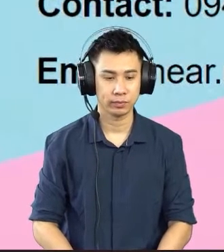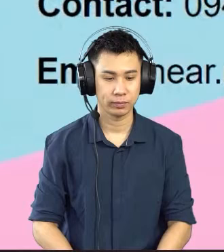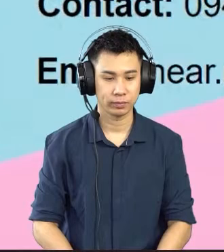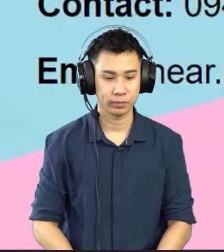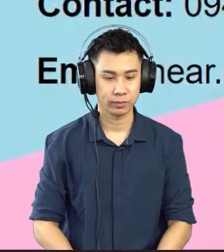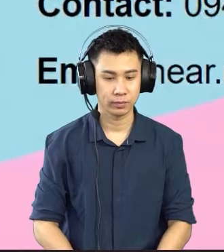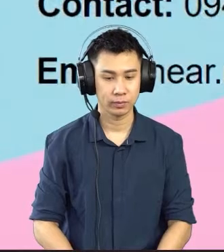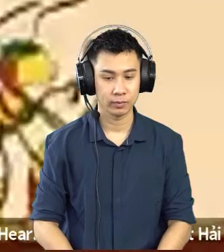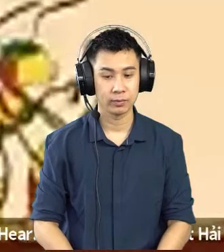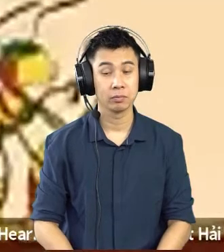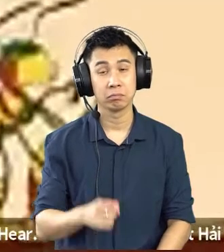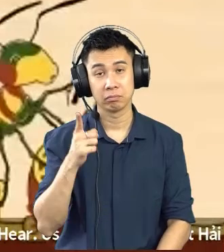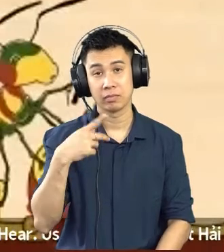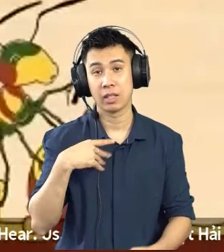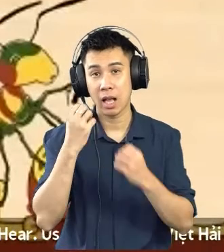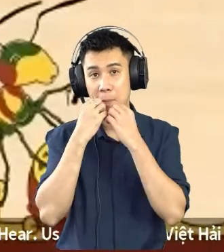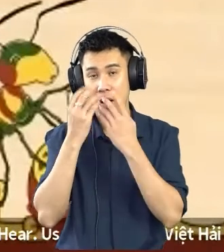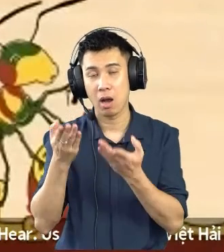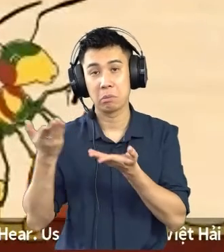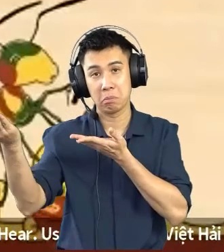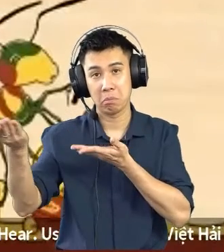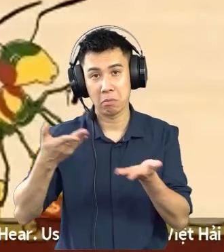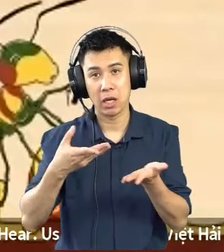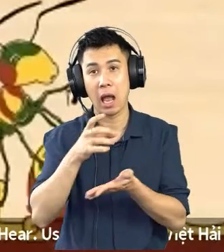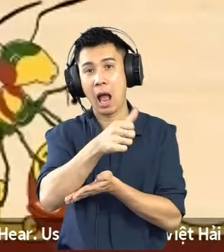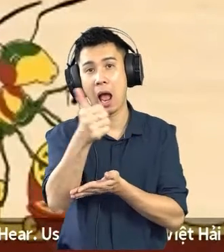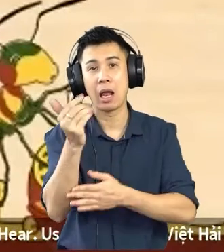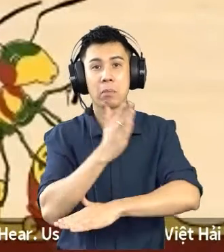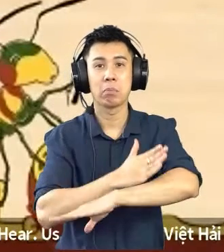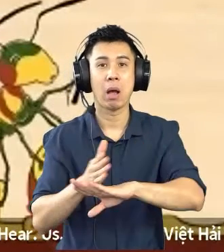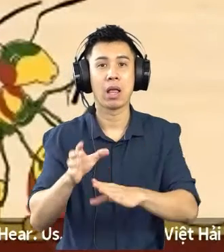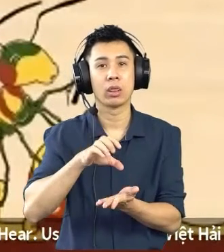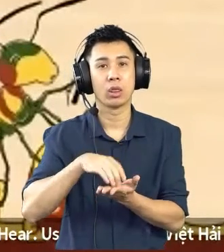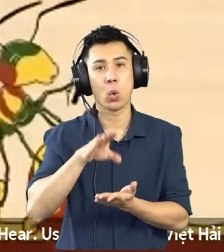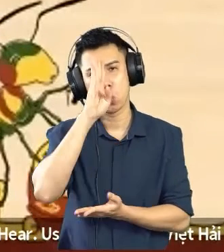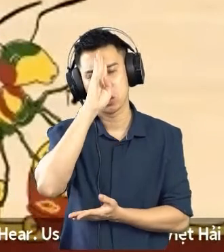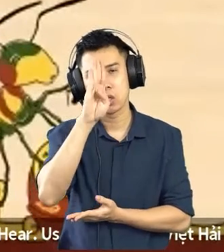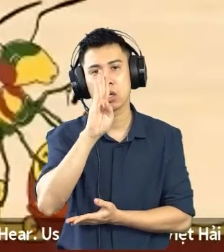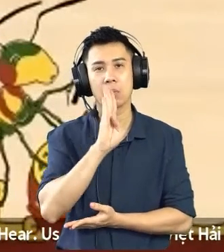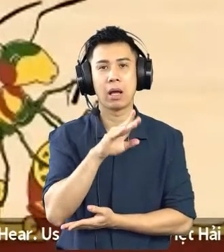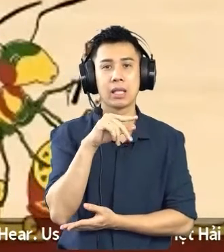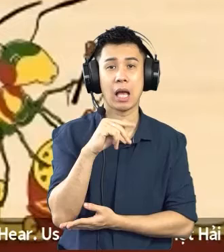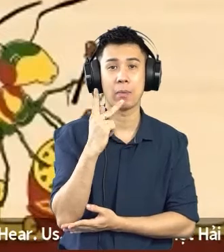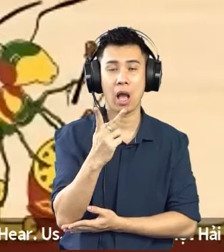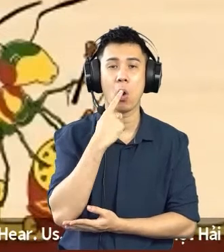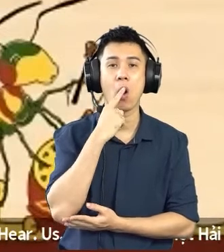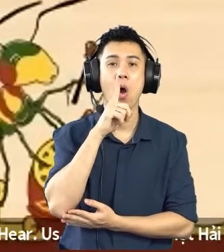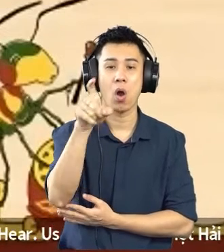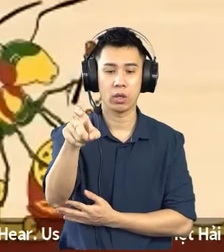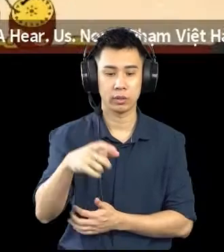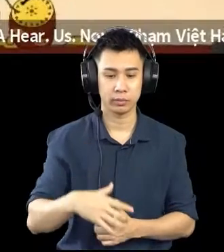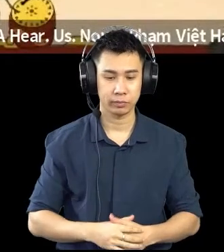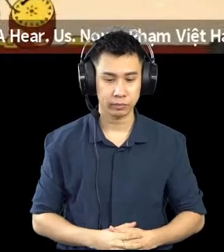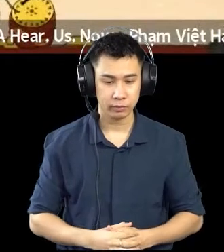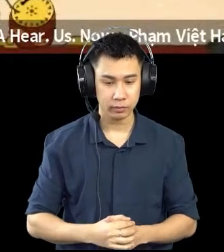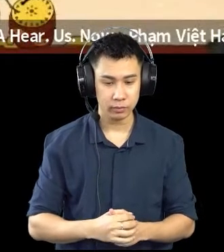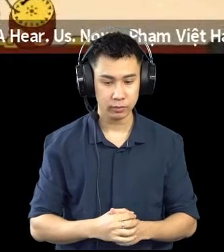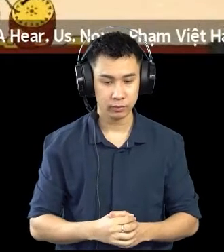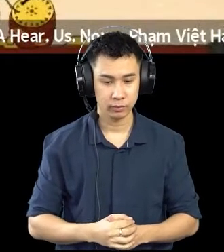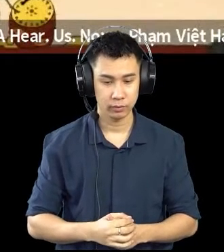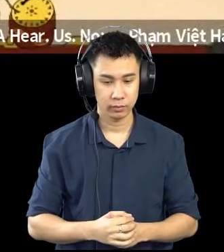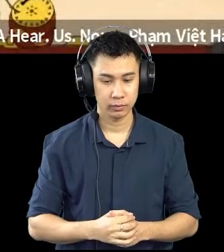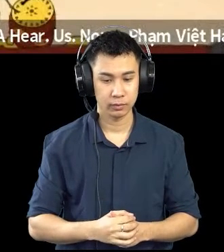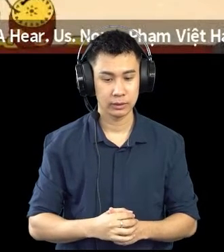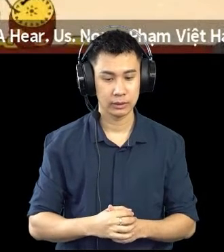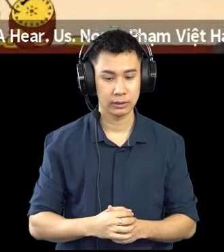Là cảm ơn Hải. Bây giờ thì em xin mời các anh chị ở trong ban giám khảo đặt câu hỏi ạ. Em có nhìn thấy